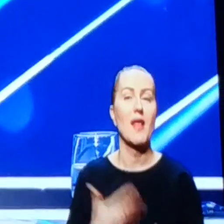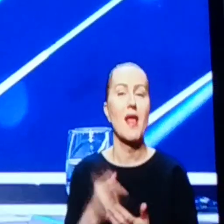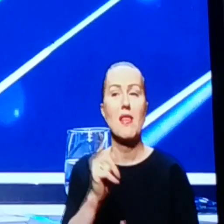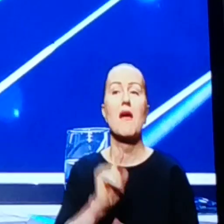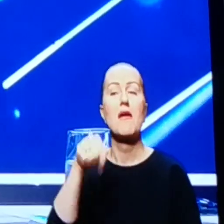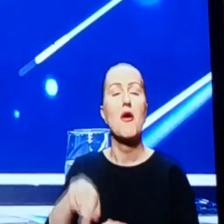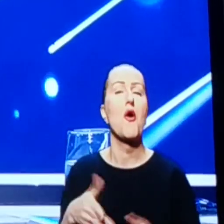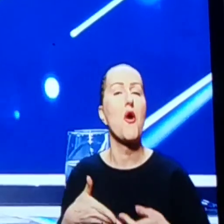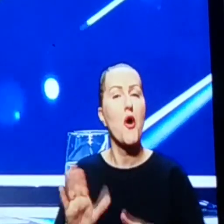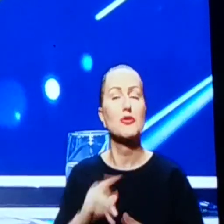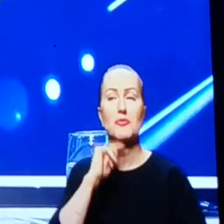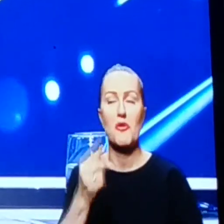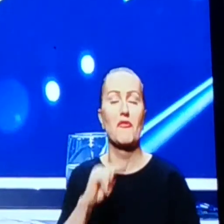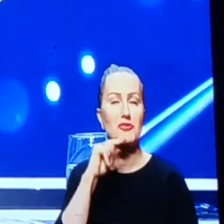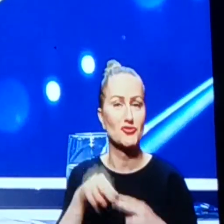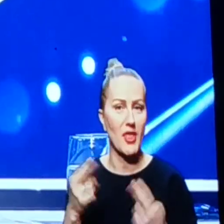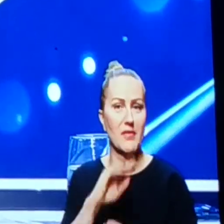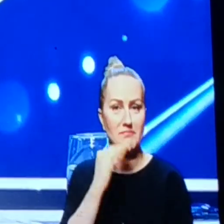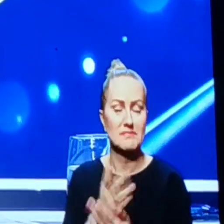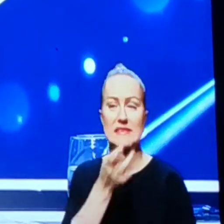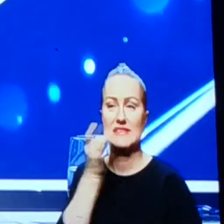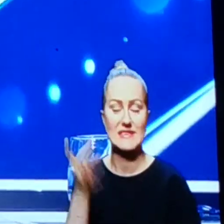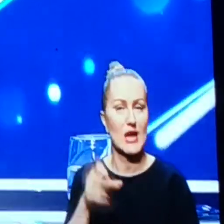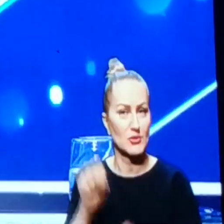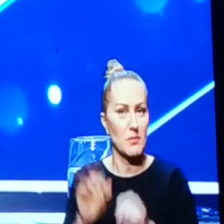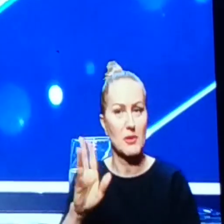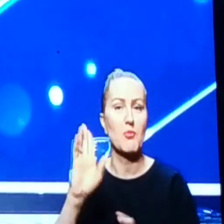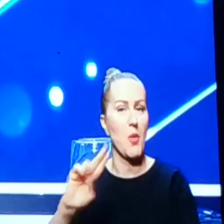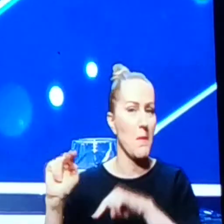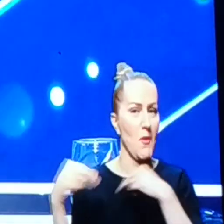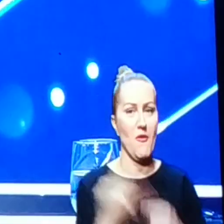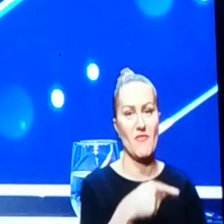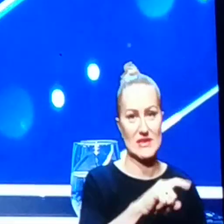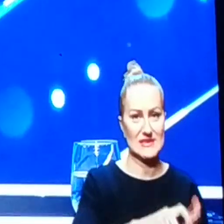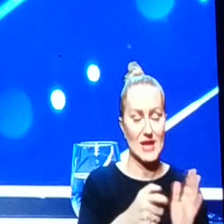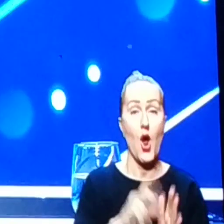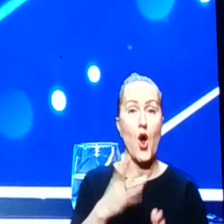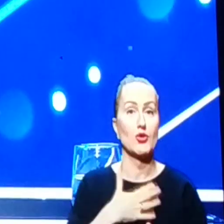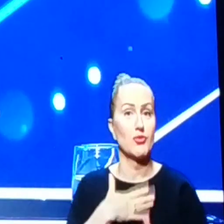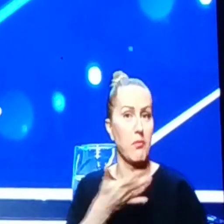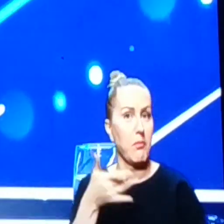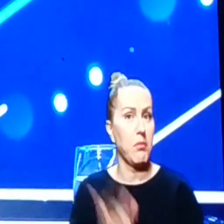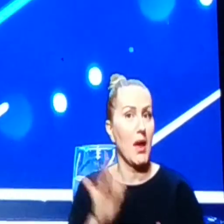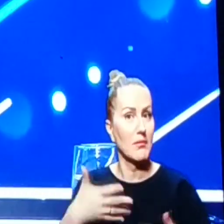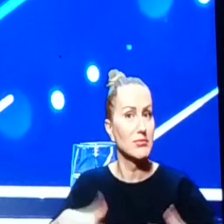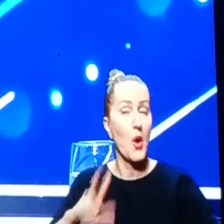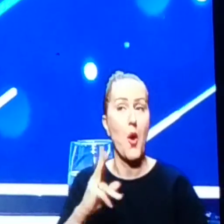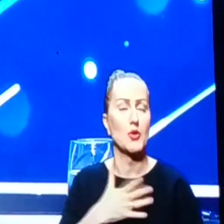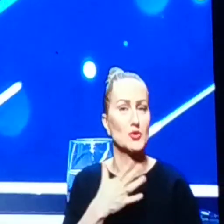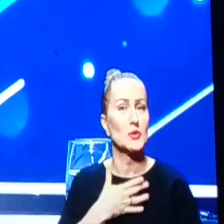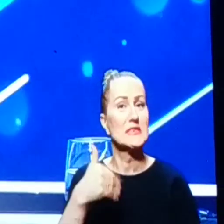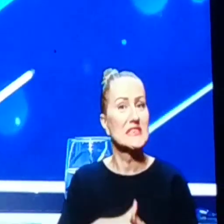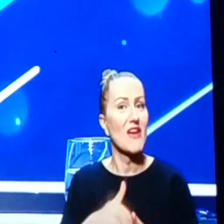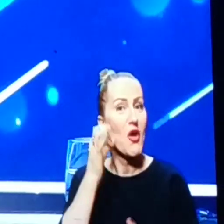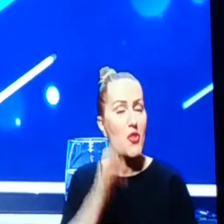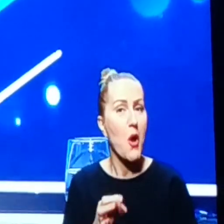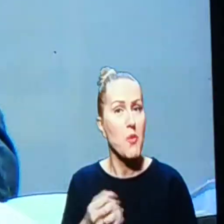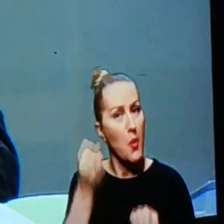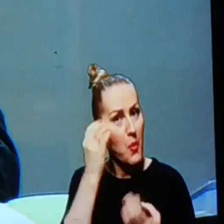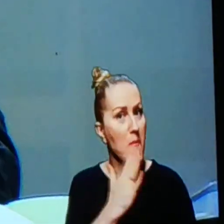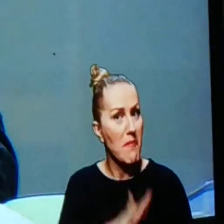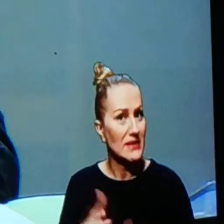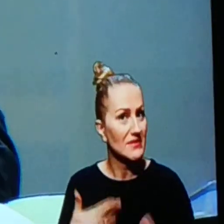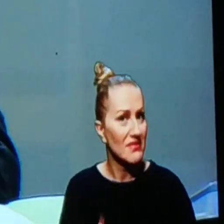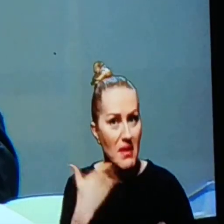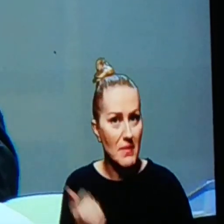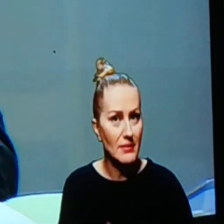oburzeniu, zapowiedział skargę do sądu i wrócił na salę przesłuchań. Kto stracił nerwy, a kto przyzwoitość? Maria Górzek. Może pan